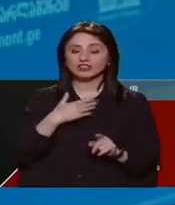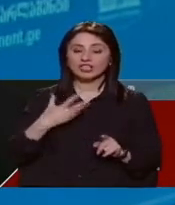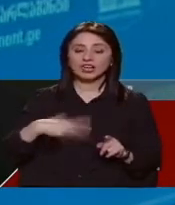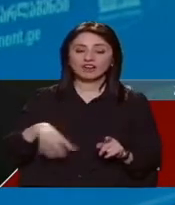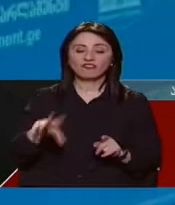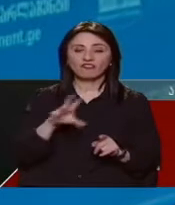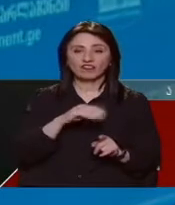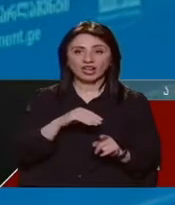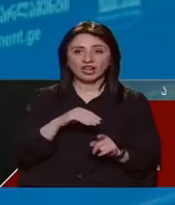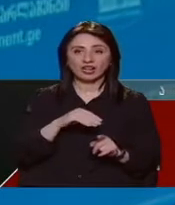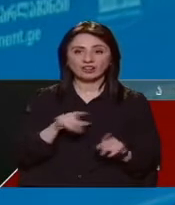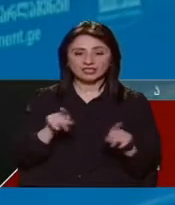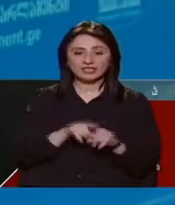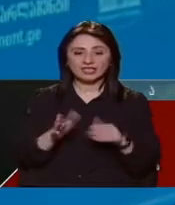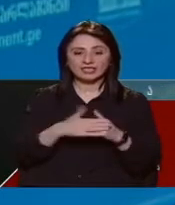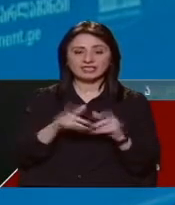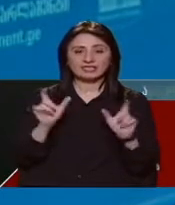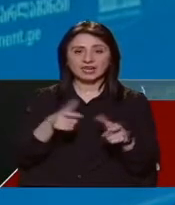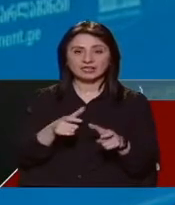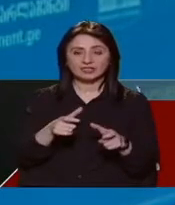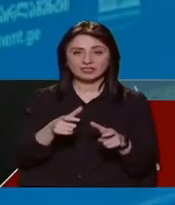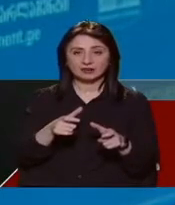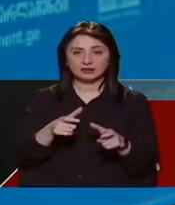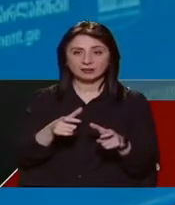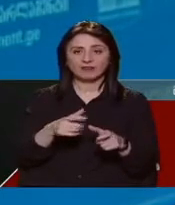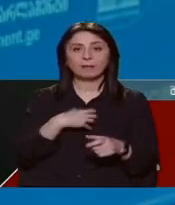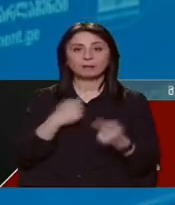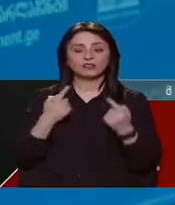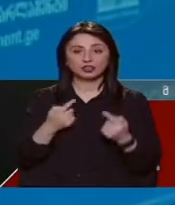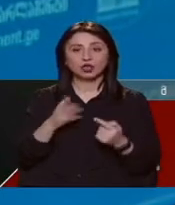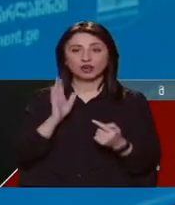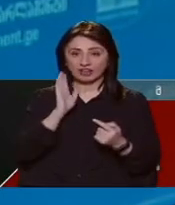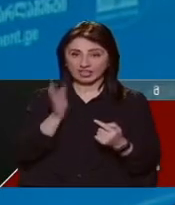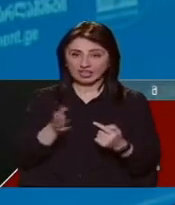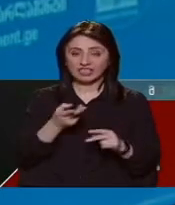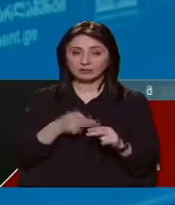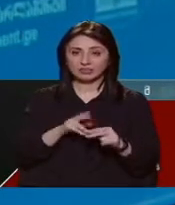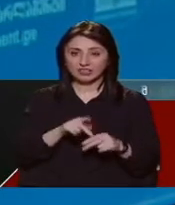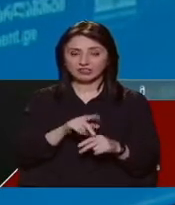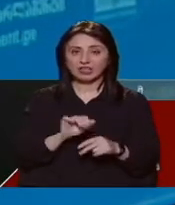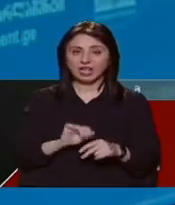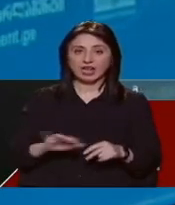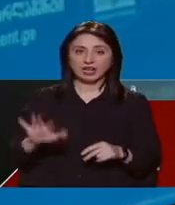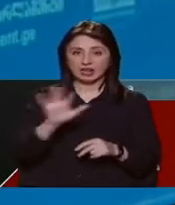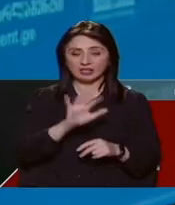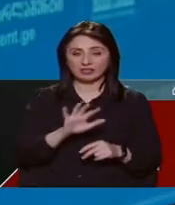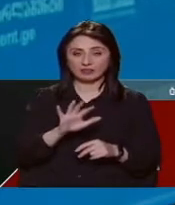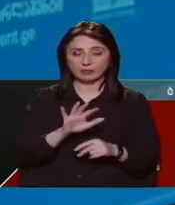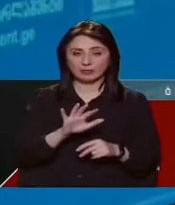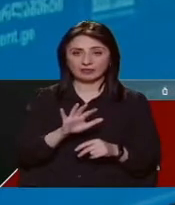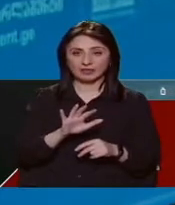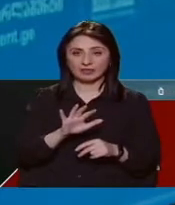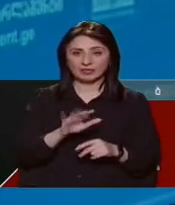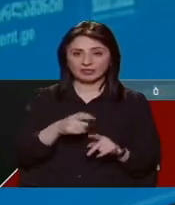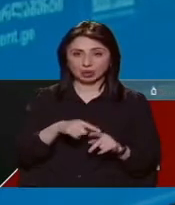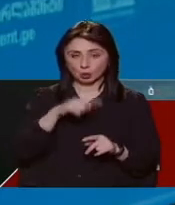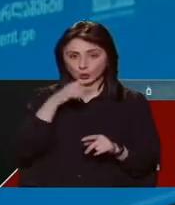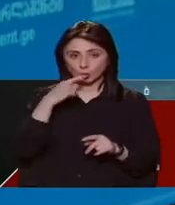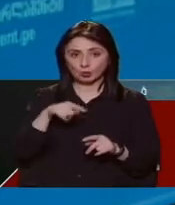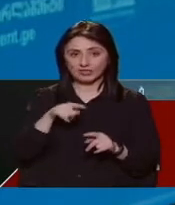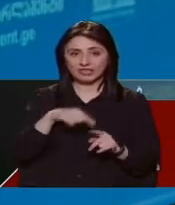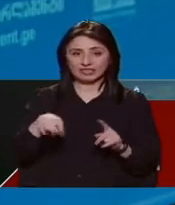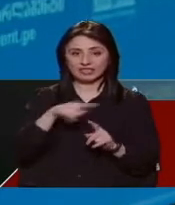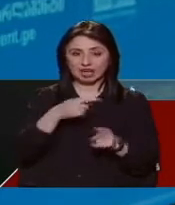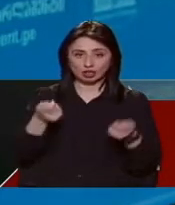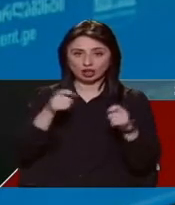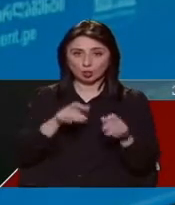ყველა ისეთ სანქციას, რომელიც მნიშვნელოვანი იქნება იმისთვის, რომ დასავლური მარწუხი რუსეთის გარშემო